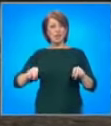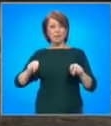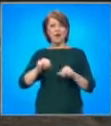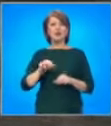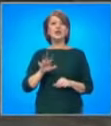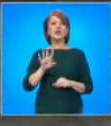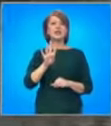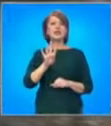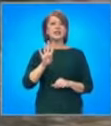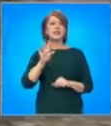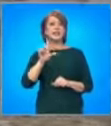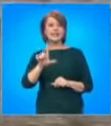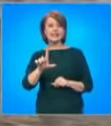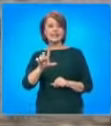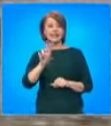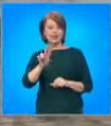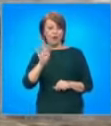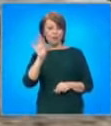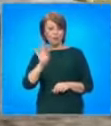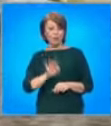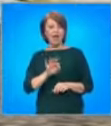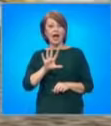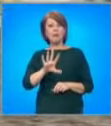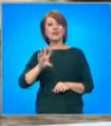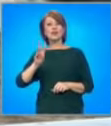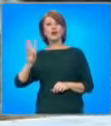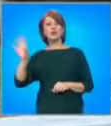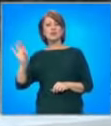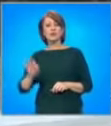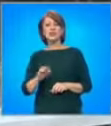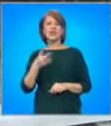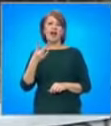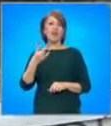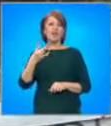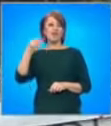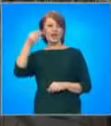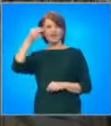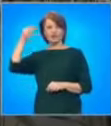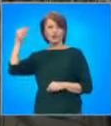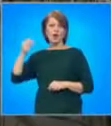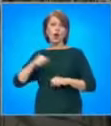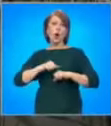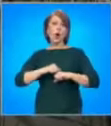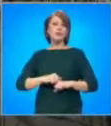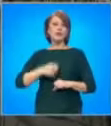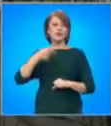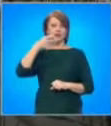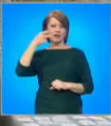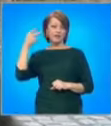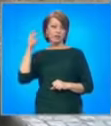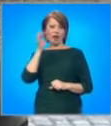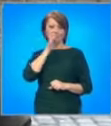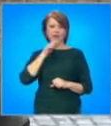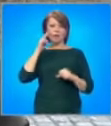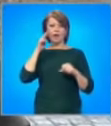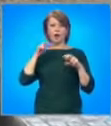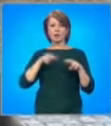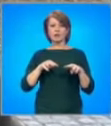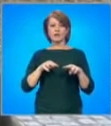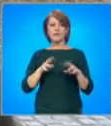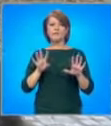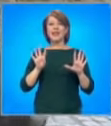останалите 58 са разделени между две фирми. Затова и общинската фирма няма никакъв контрол над дружеството. 9